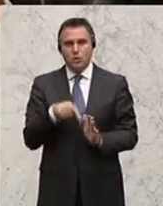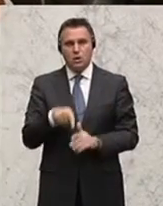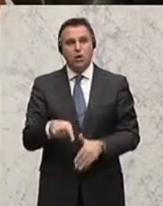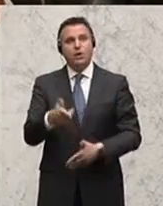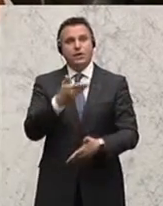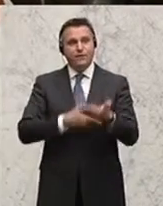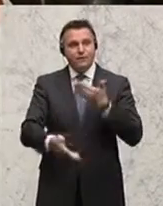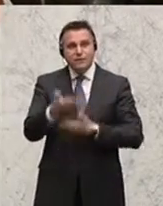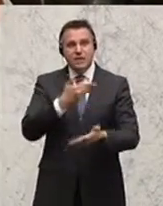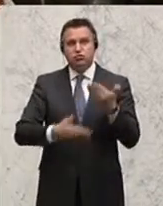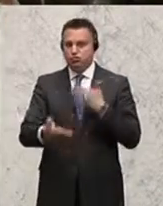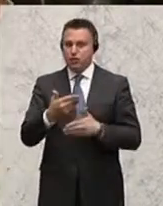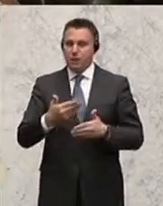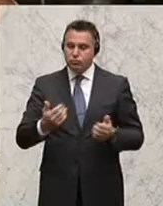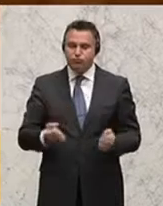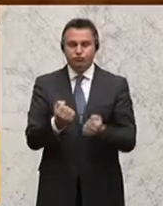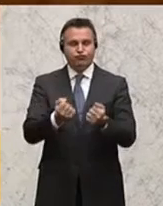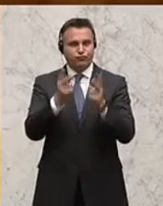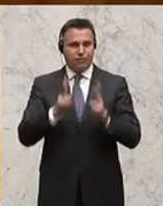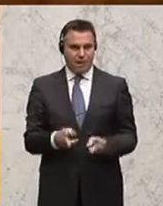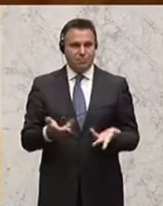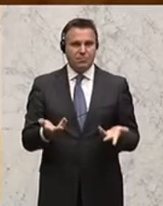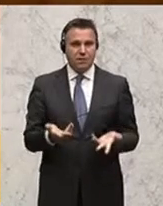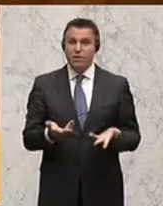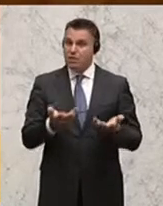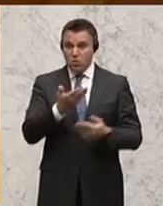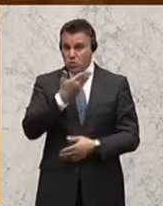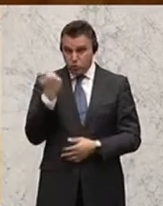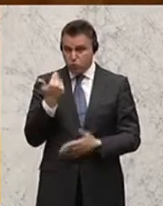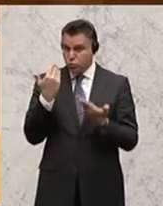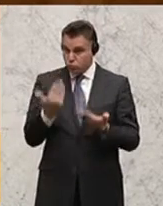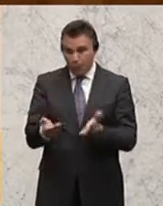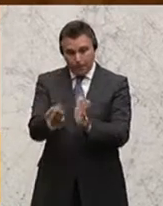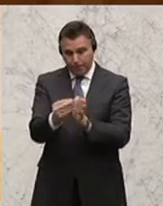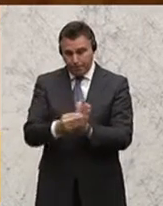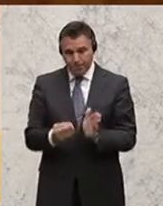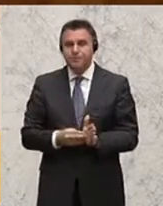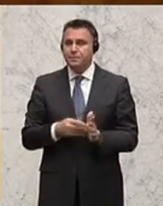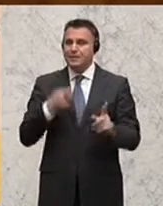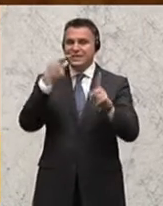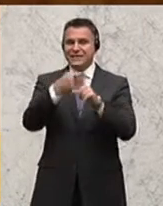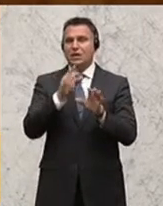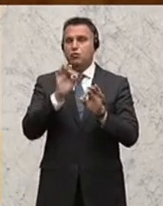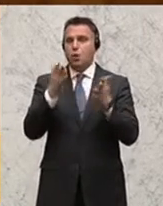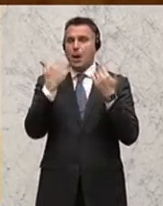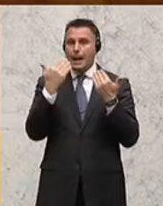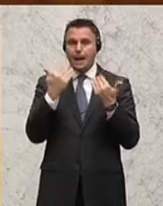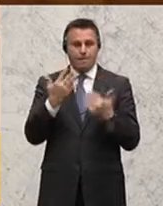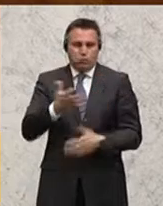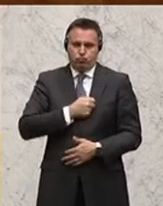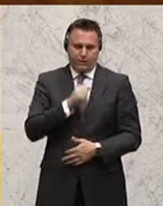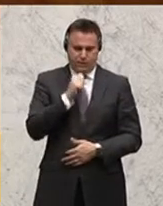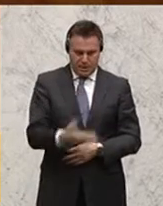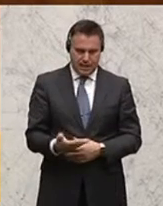Wirtschaft auch bewegen kann. Denn ansonsten wird es schwierig sein, überhaupt mit den Klimazielen